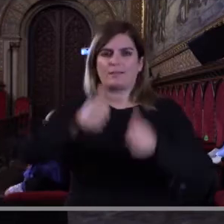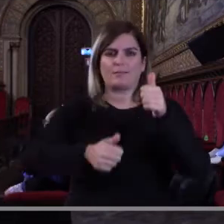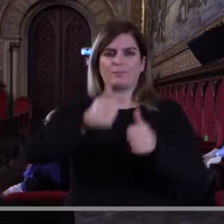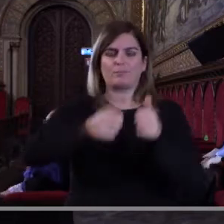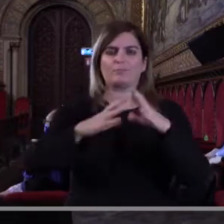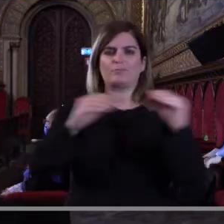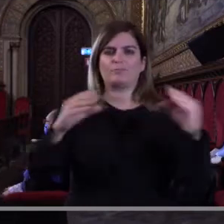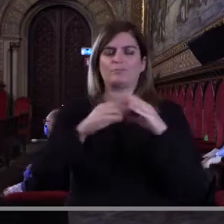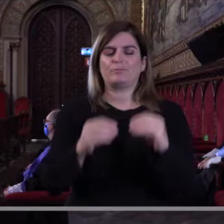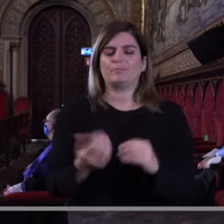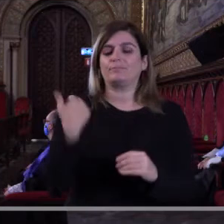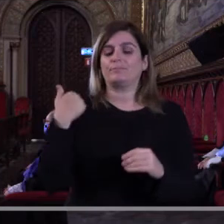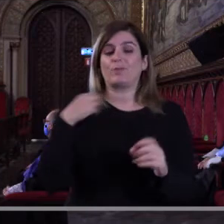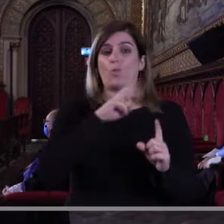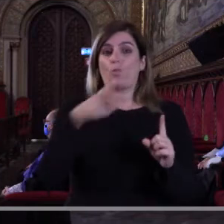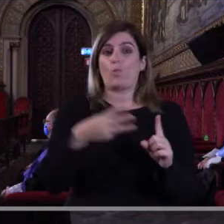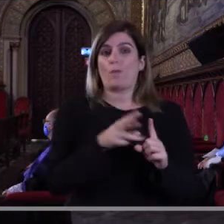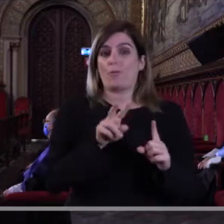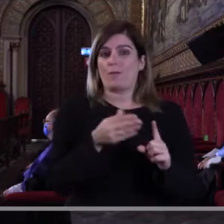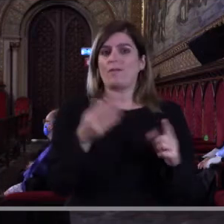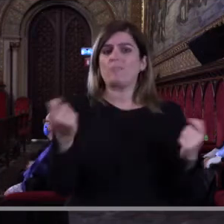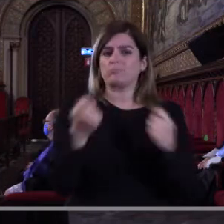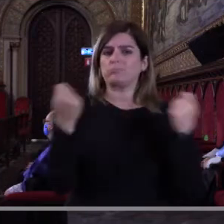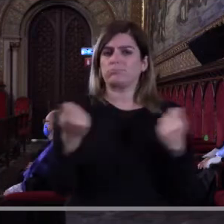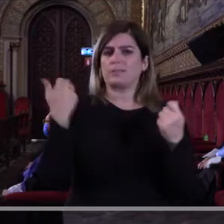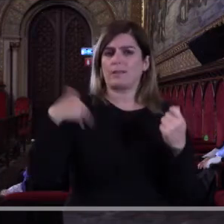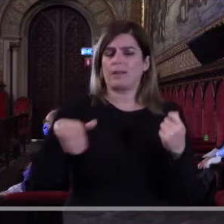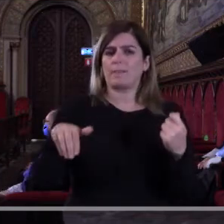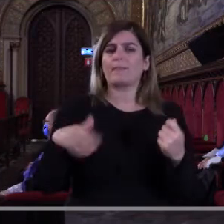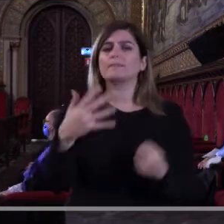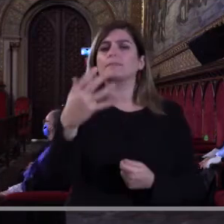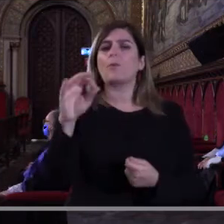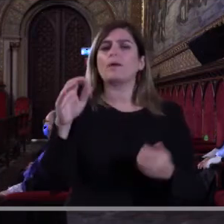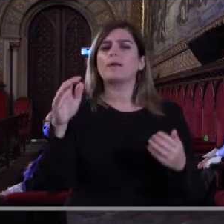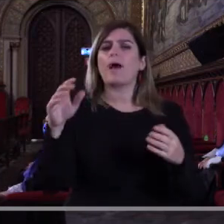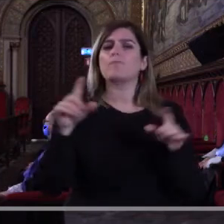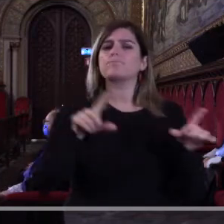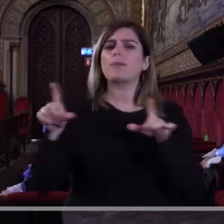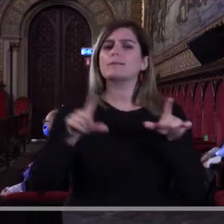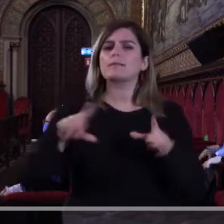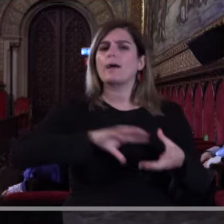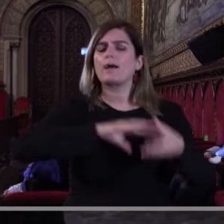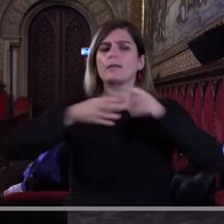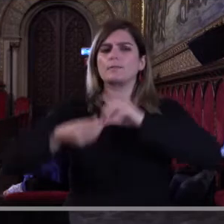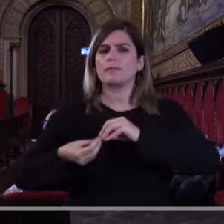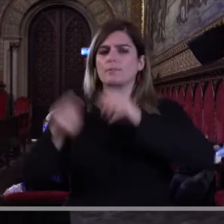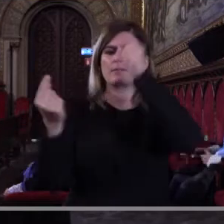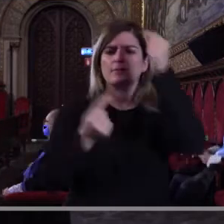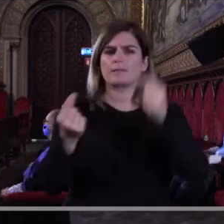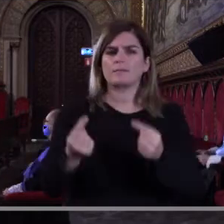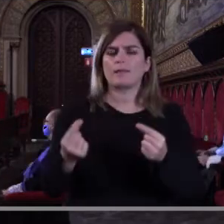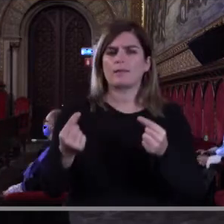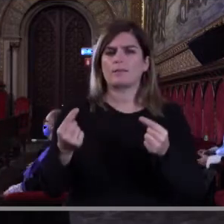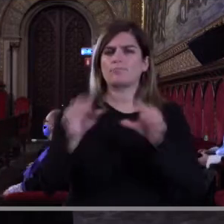UB es va presentar abans de l'estiu i disposa ja d'una cinquantena de pàgines adaptades a un disseny gràfic i a